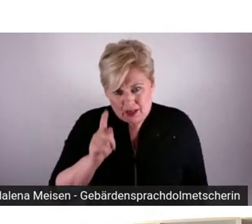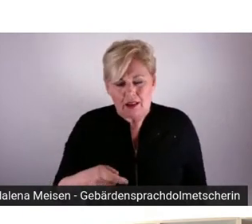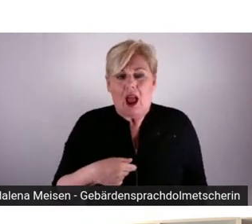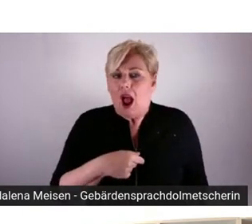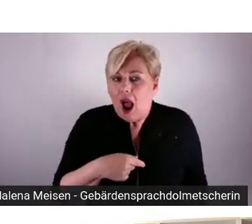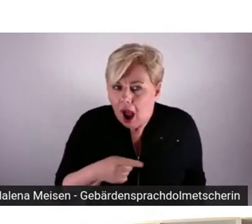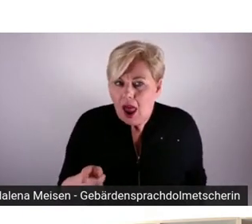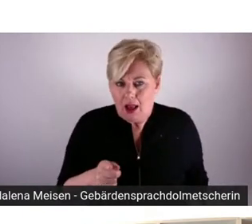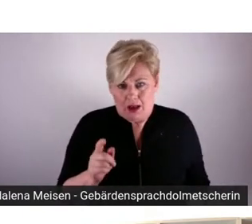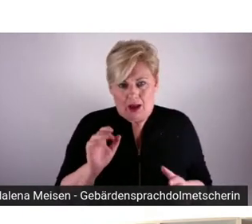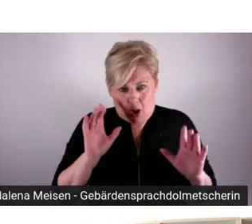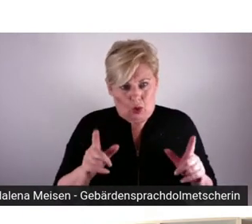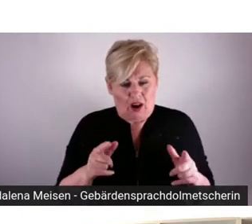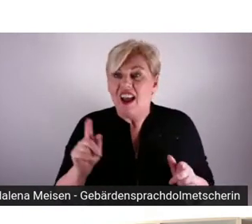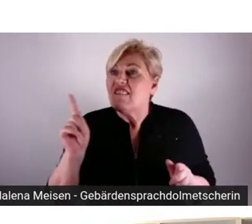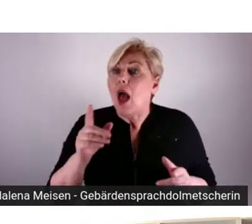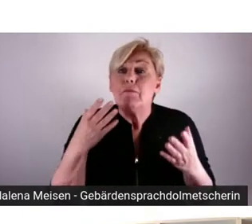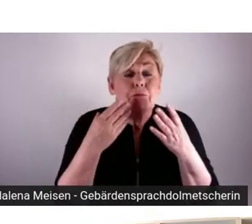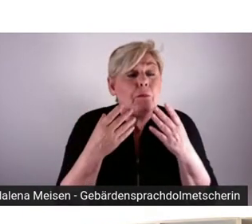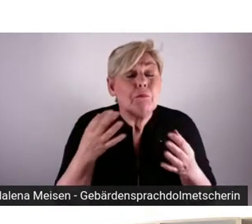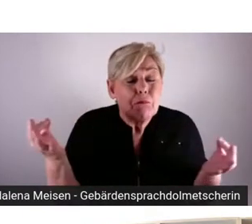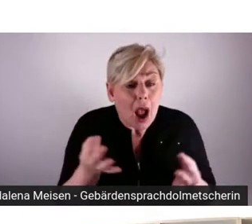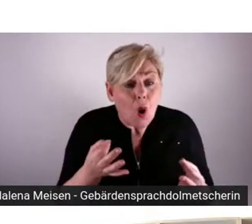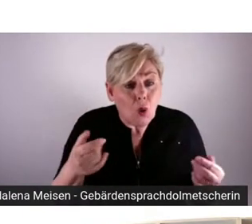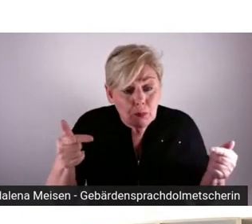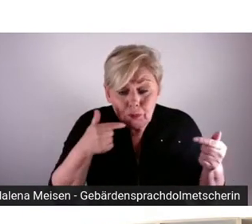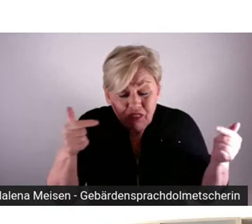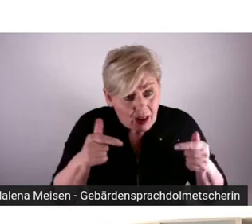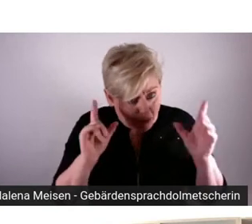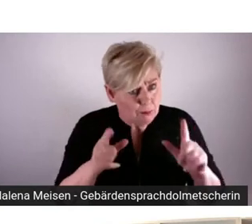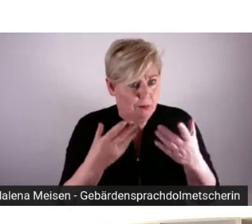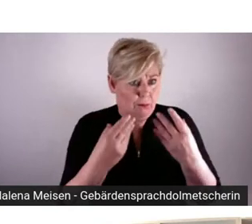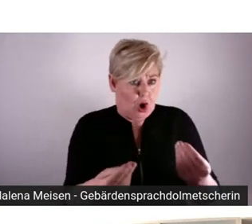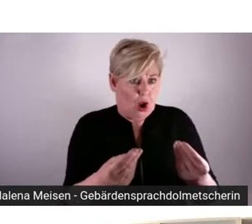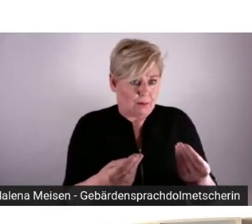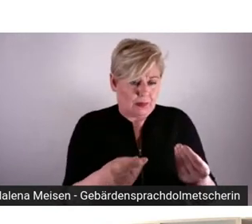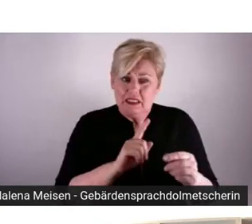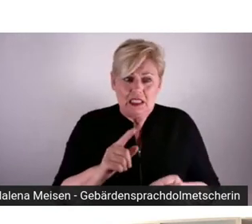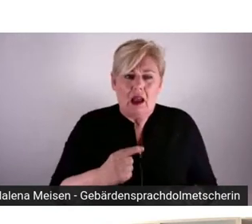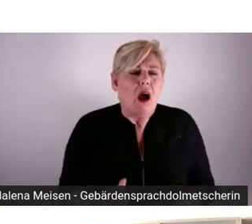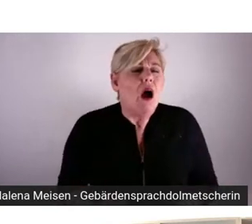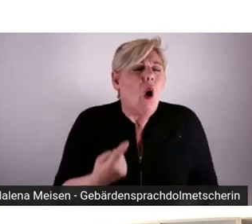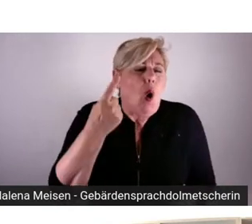angewiesen sind, dazu Zugang haben und nicht durch enorm hohe Kosten belastet sind.